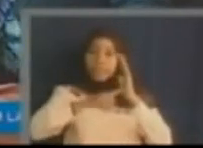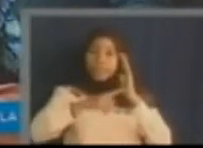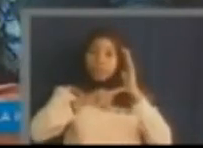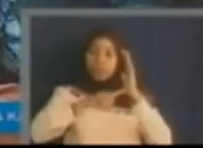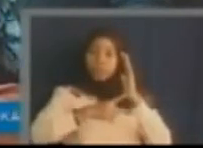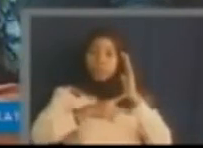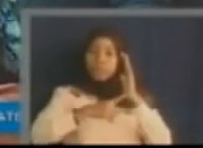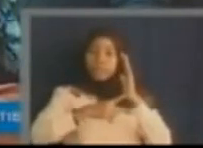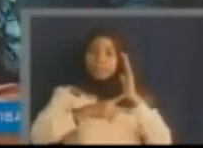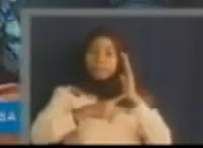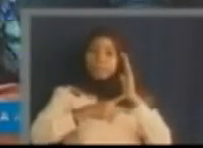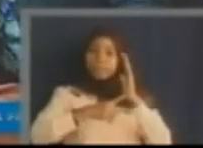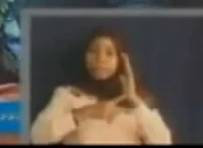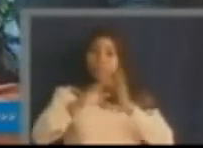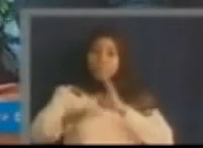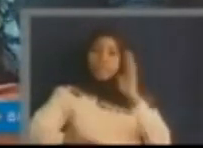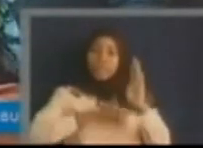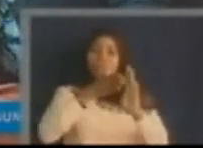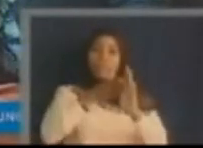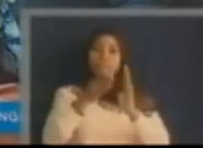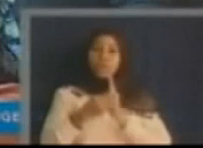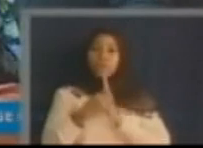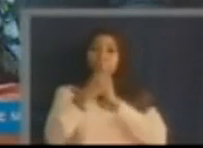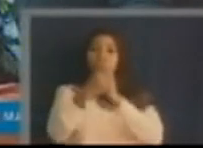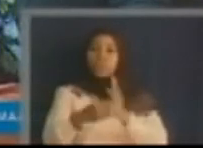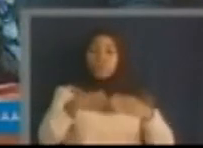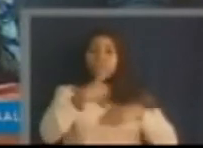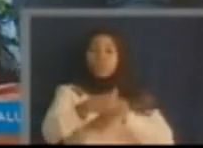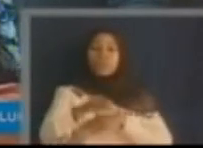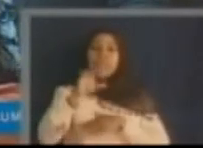ili atuongoze tunaendaje kutoka hapa.